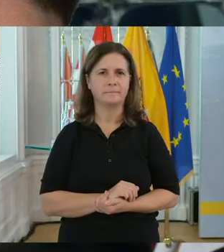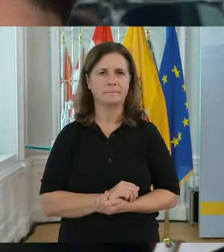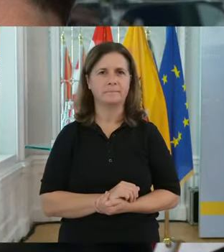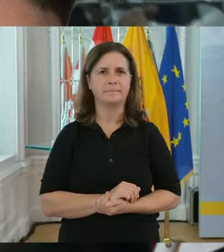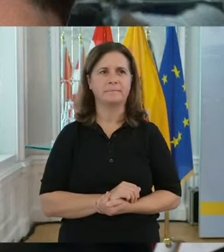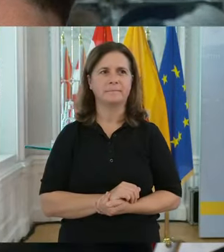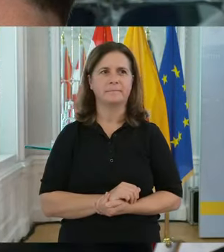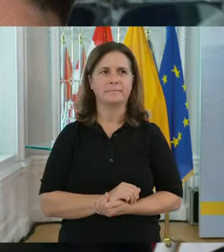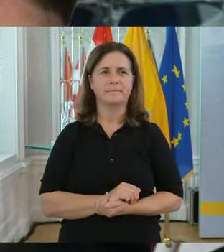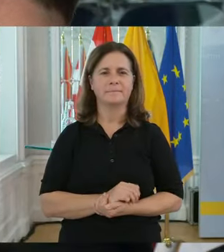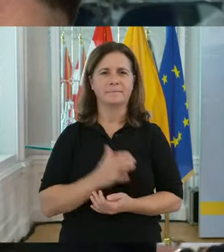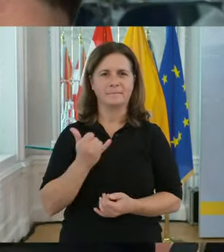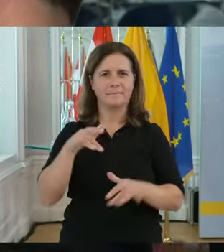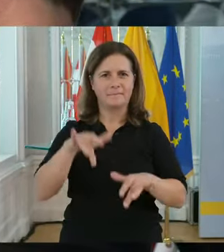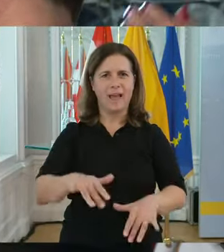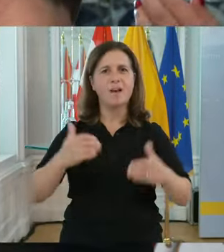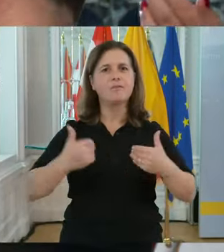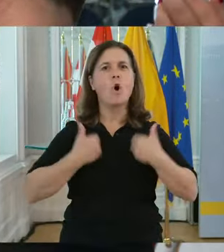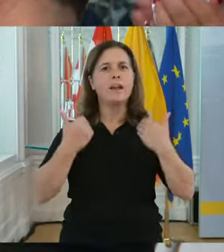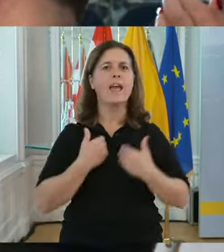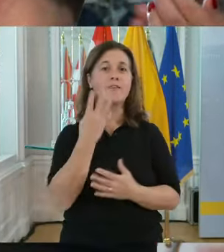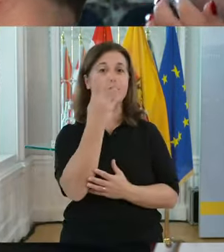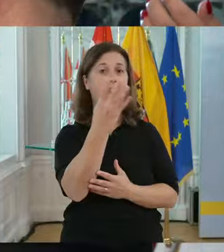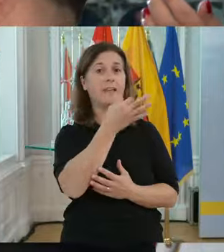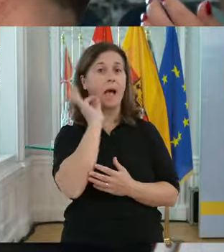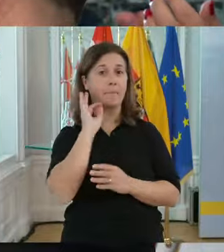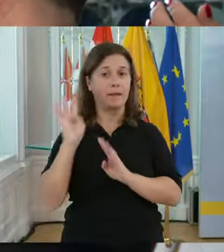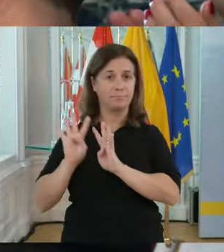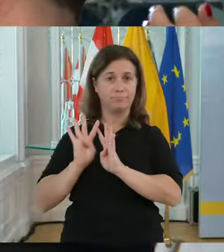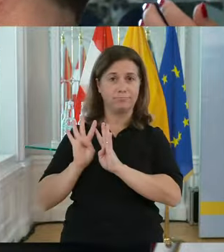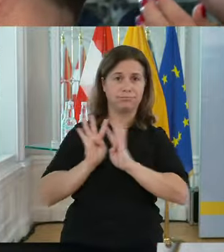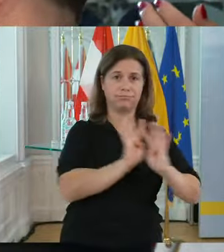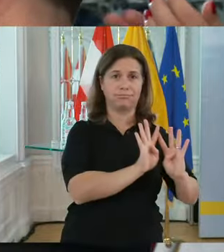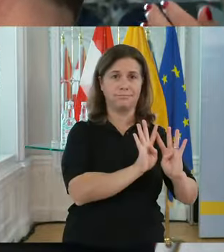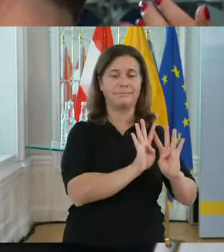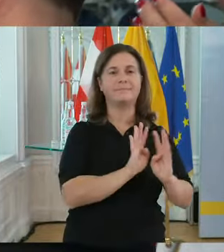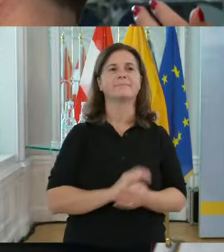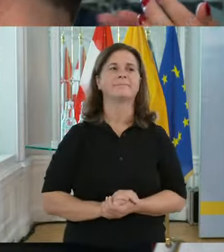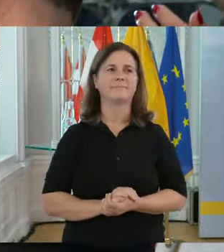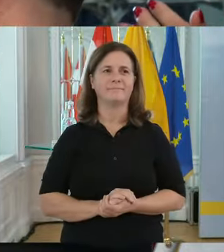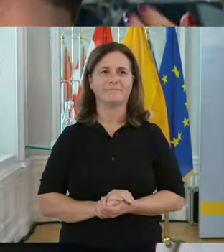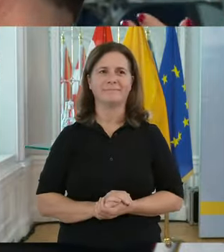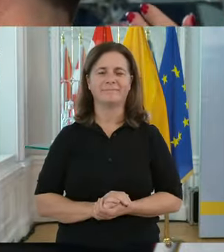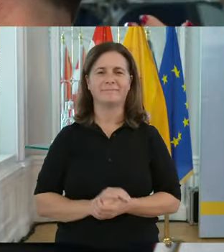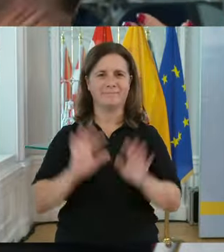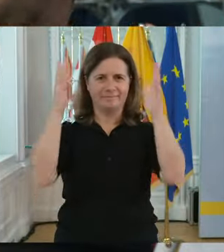Ja, und mir ist es eine Freude, jetzt gleich 4 Damen nach vorne zu bitten.